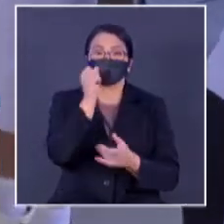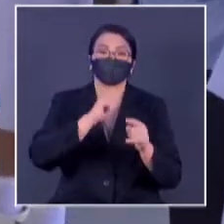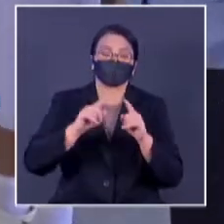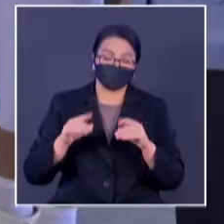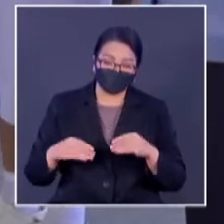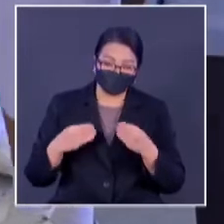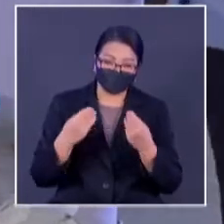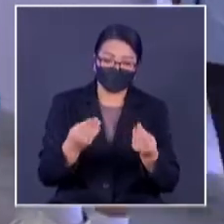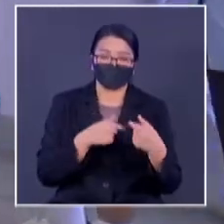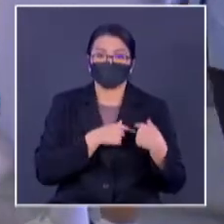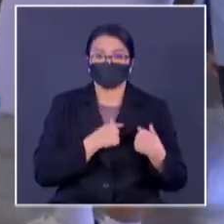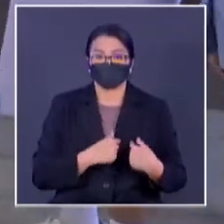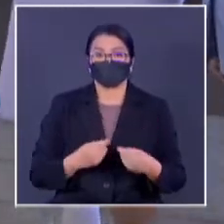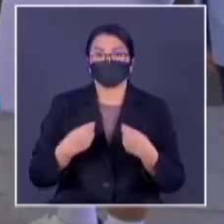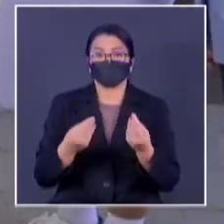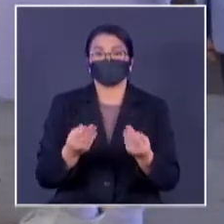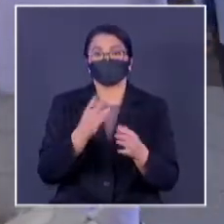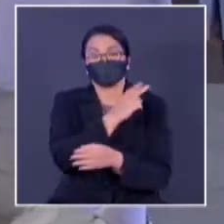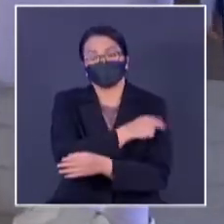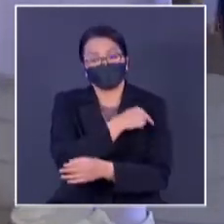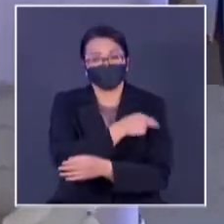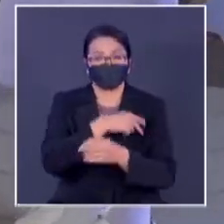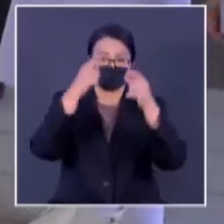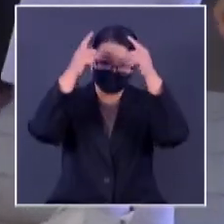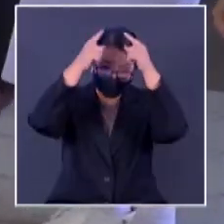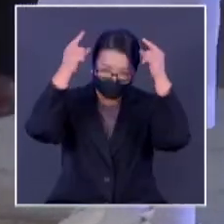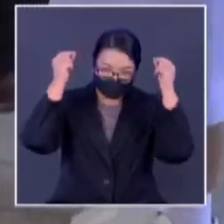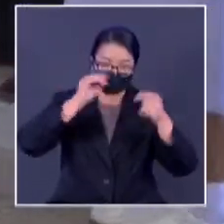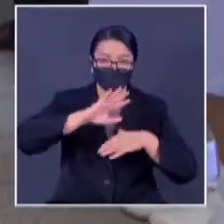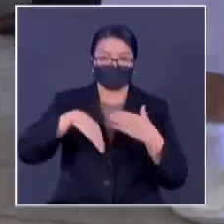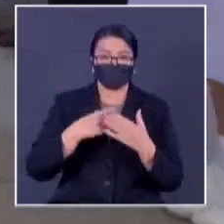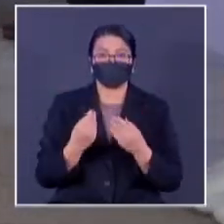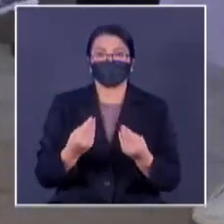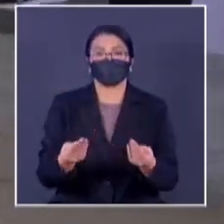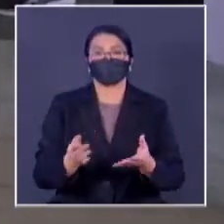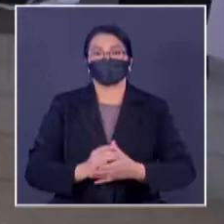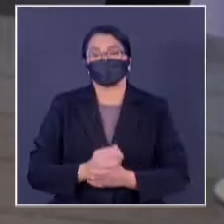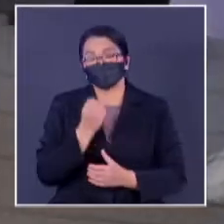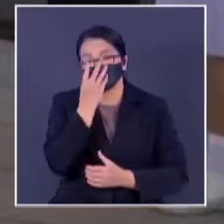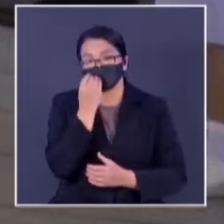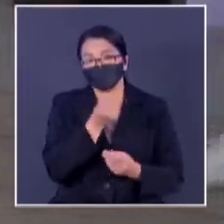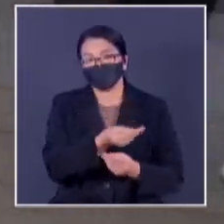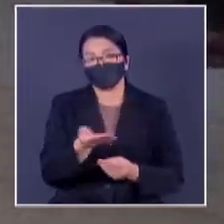เป็นกำลังใจให้คุณเป็นกำลังใจให้เธอเป็นสิ่งเสมอมา